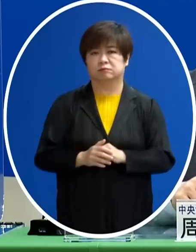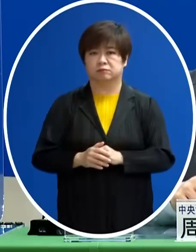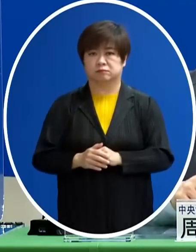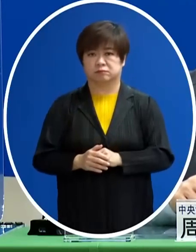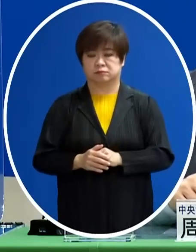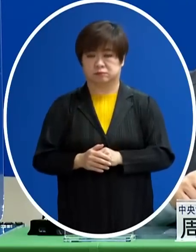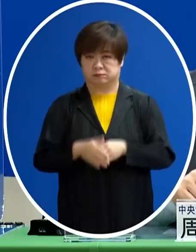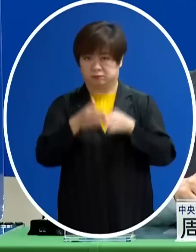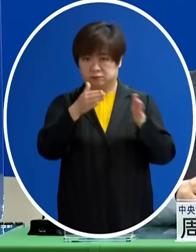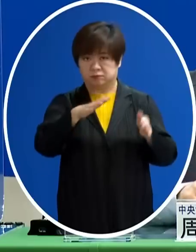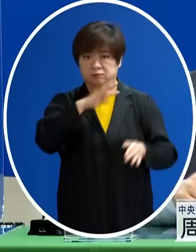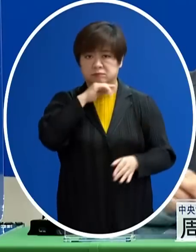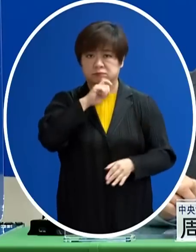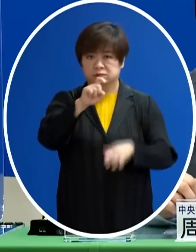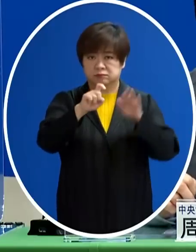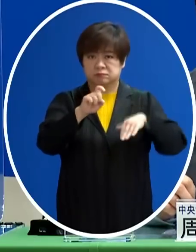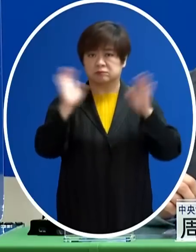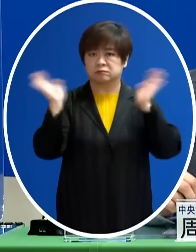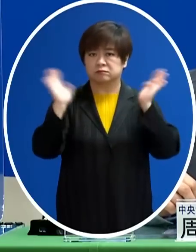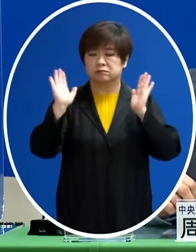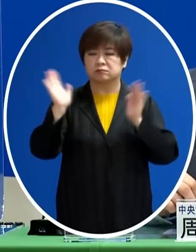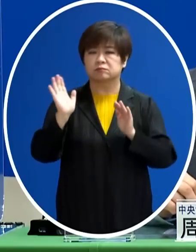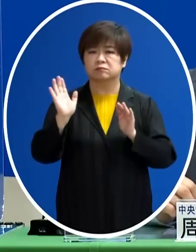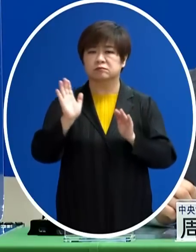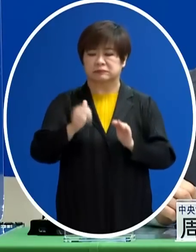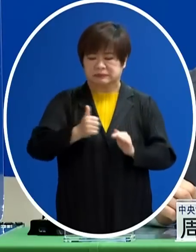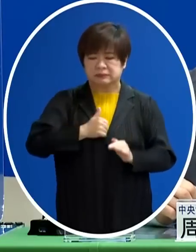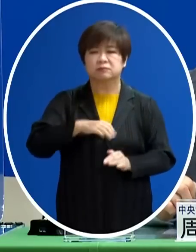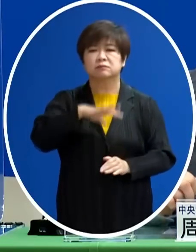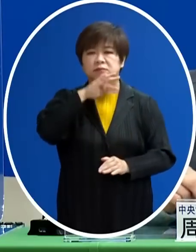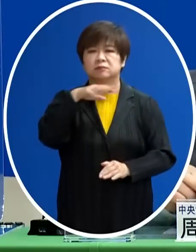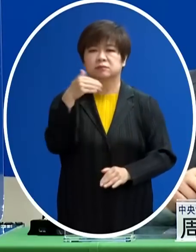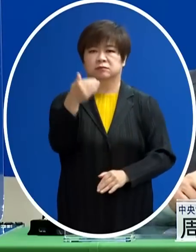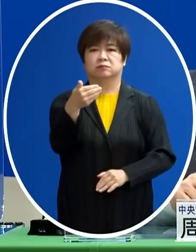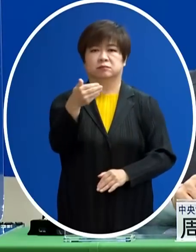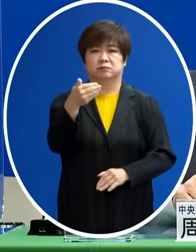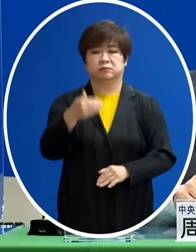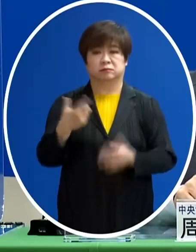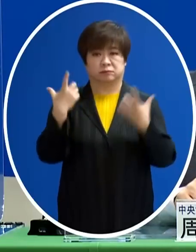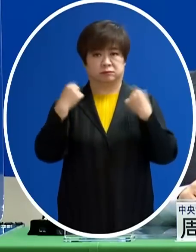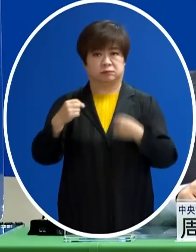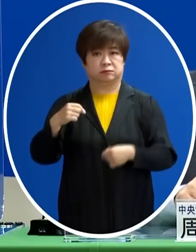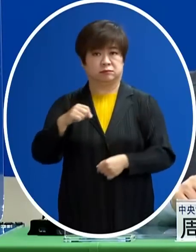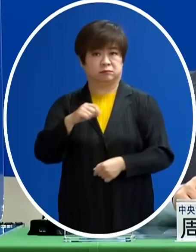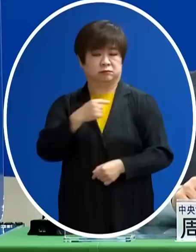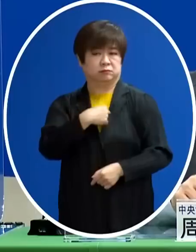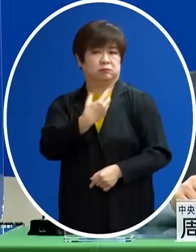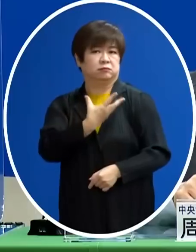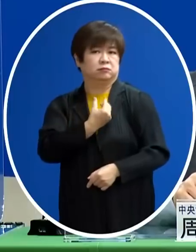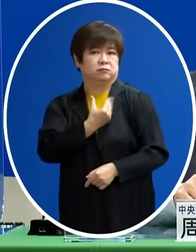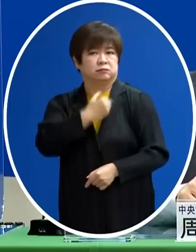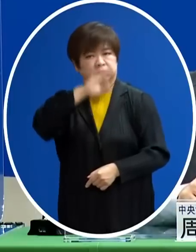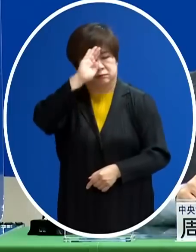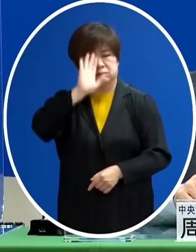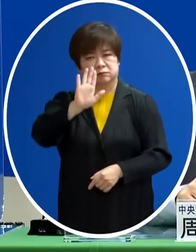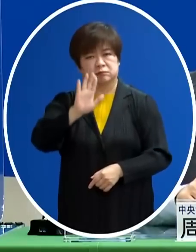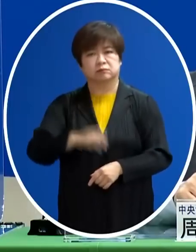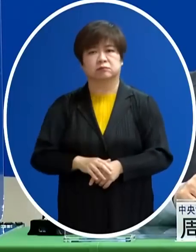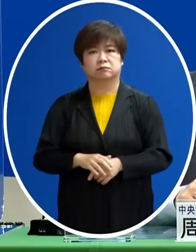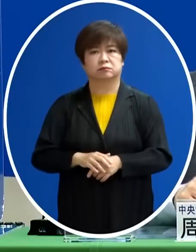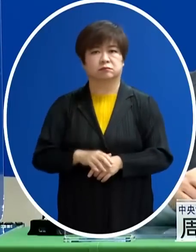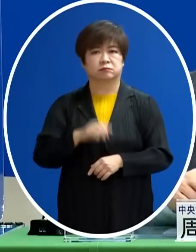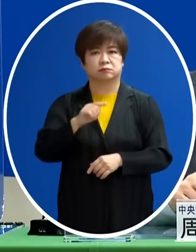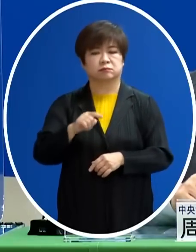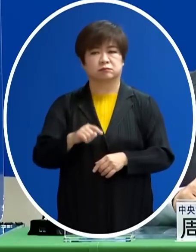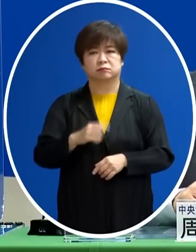一位小于10岁的个案是一个9岁的男童，本身是有先天性的心脏病哈，那长期在